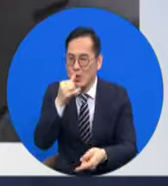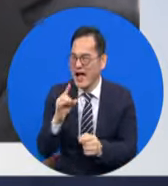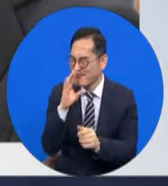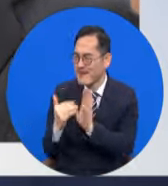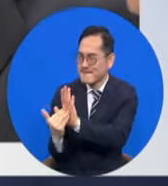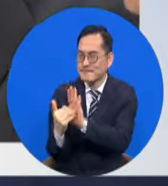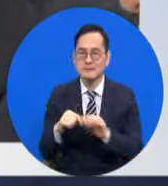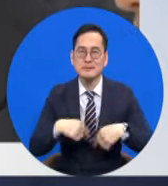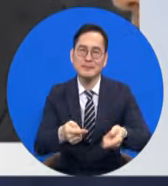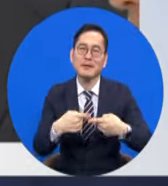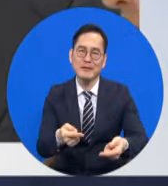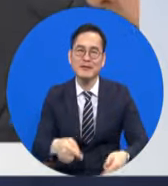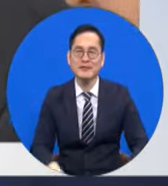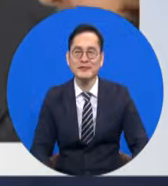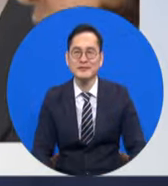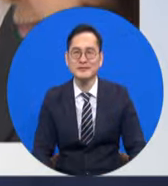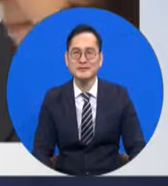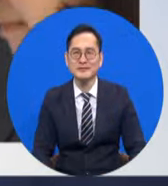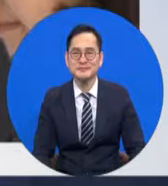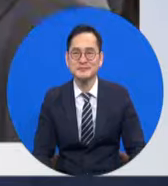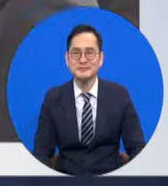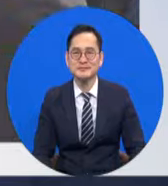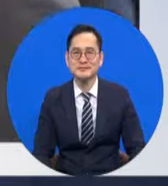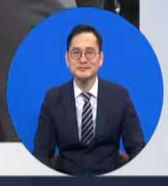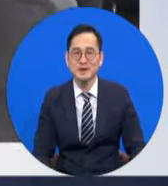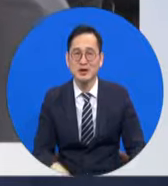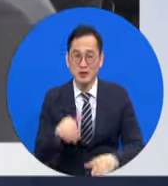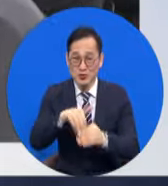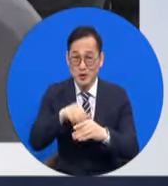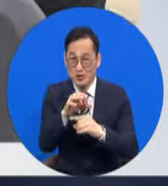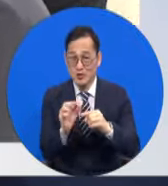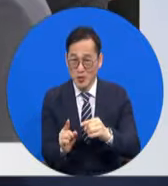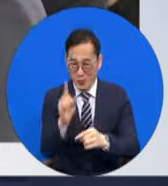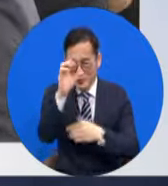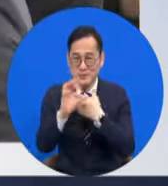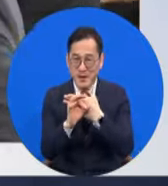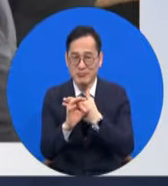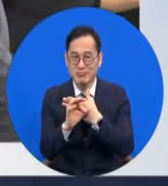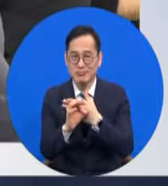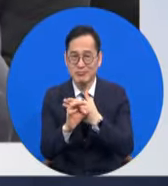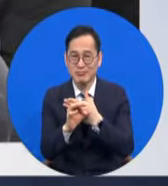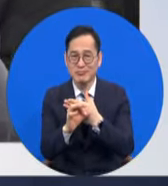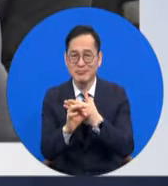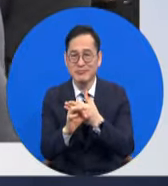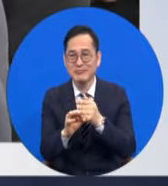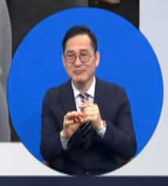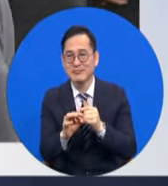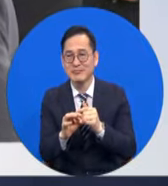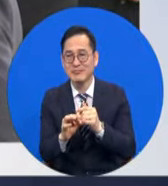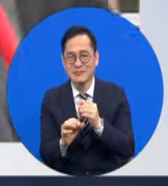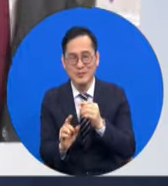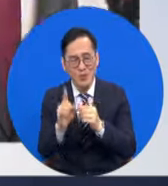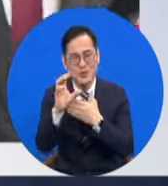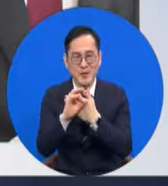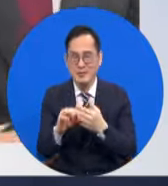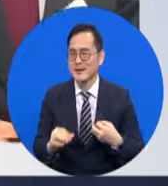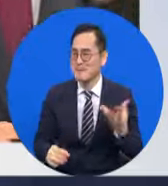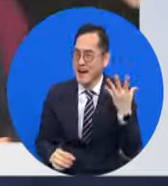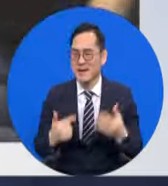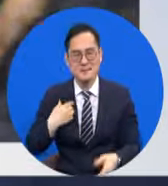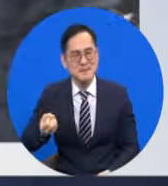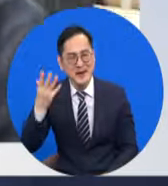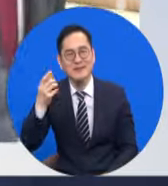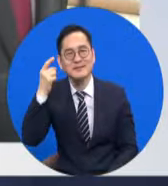또 그것에 의해서 선거 결과가 달라질 수 있는 측면이 분명히 있다. 이렇게 봅니다. 예, 조기현